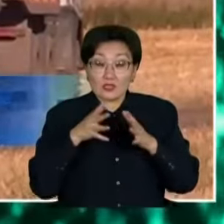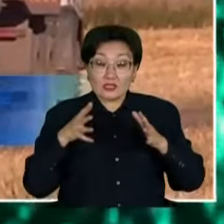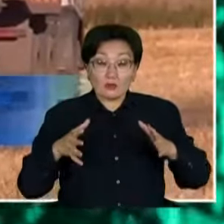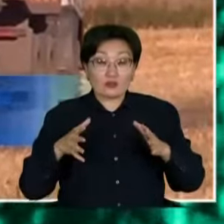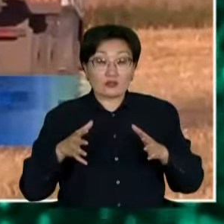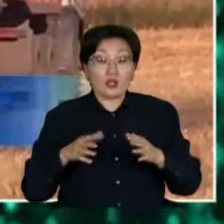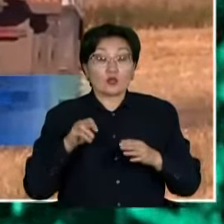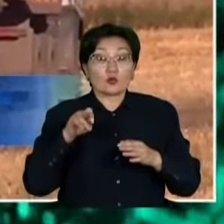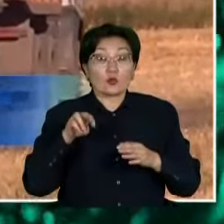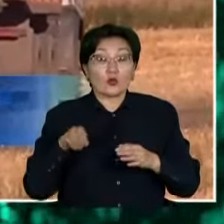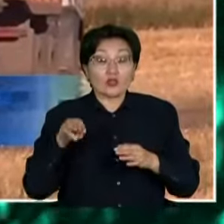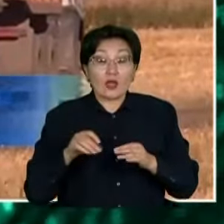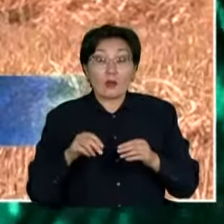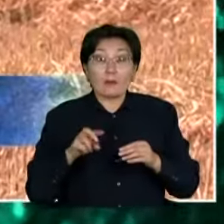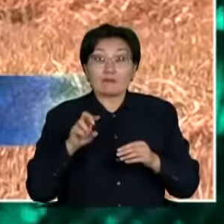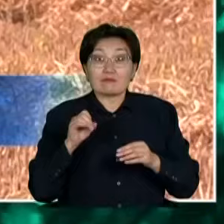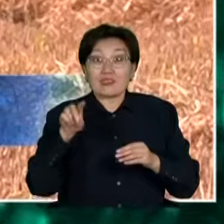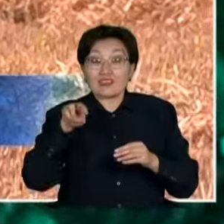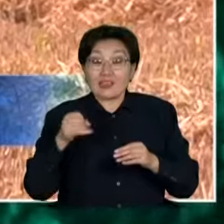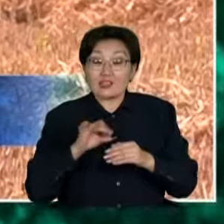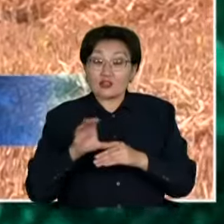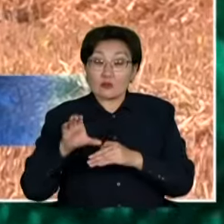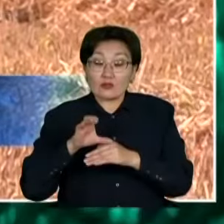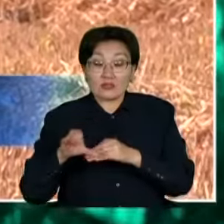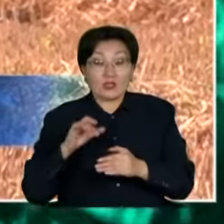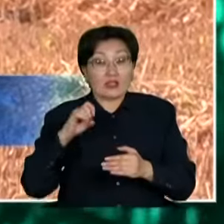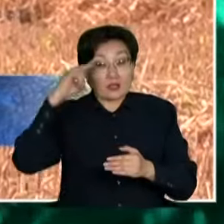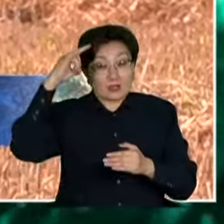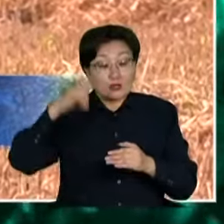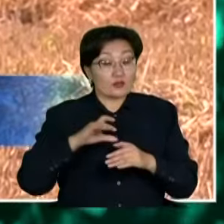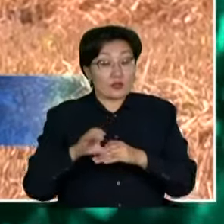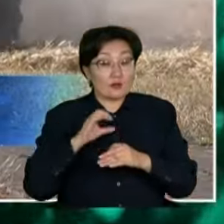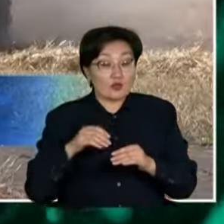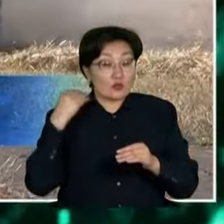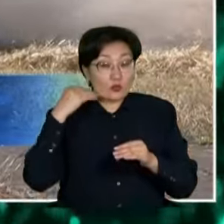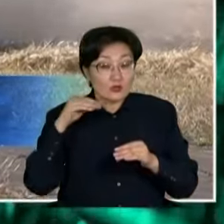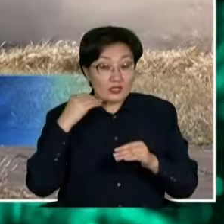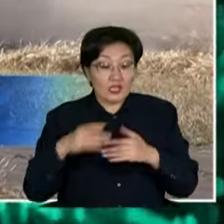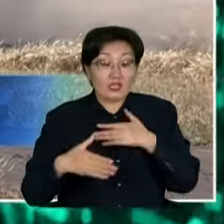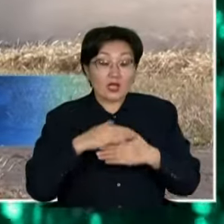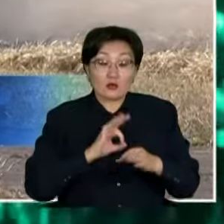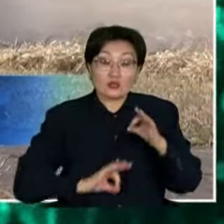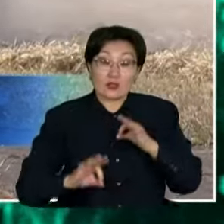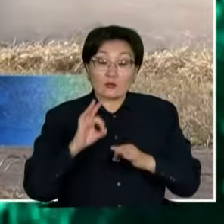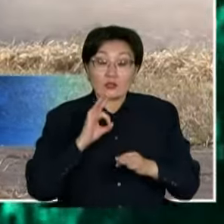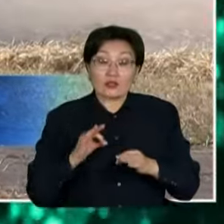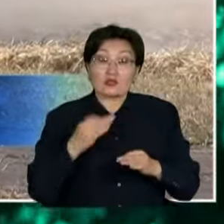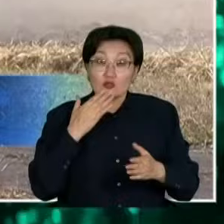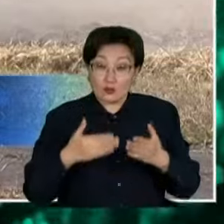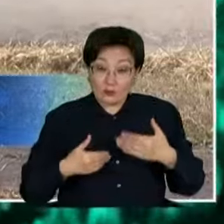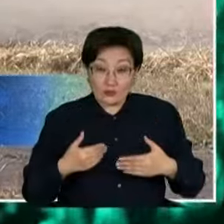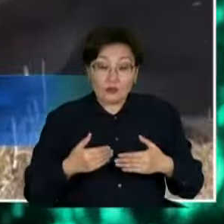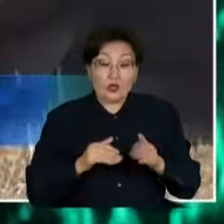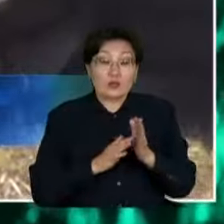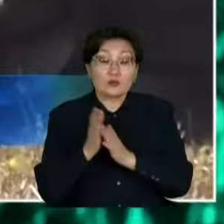4 миллионнан астам тонна бидай жөнелтпек. Отандық өнімге Түркия мен Таяу Шығыстанда сұраныс артқан. Шамамен 1 миллион тоннадан аса астық